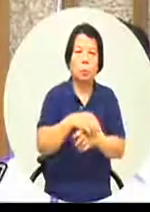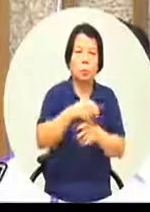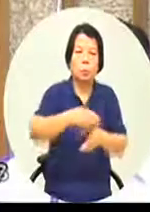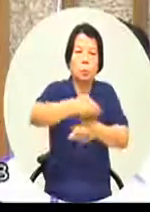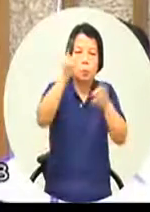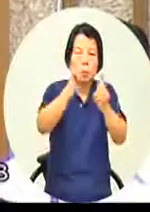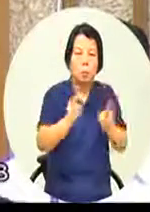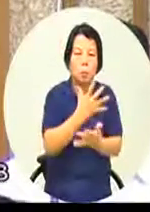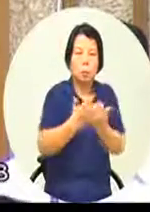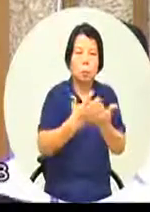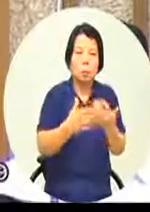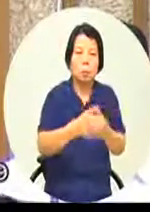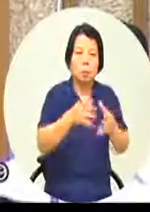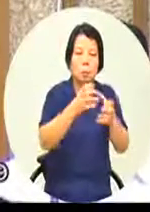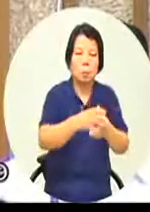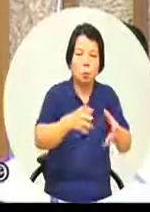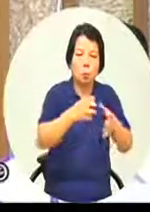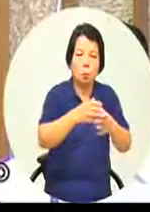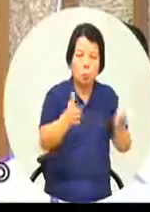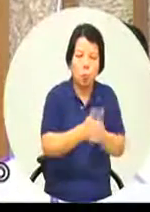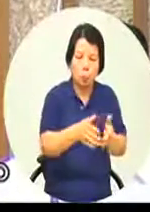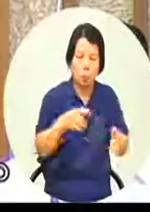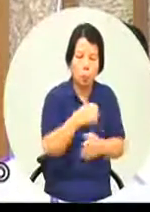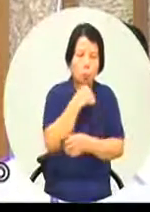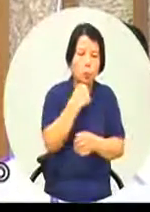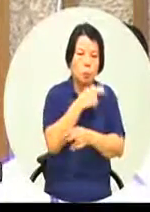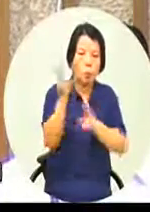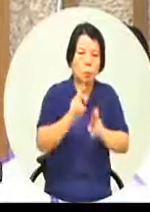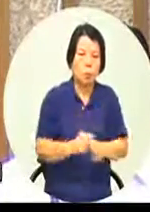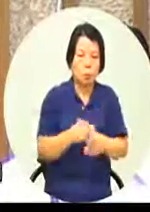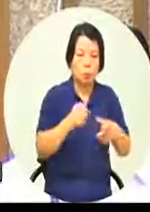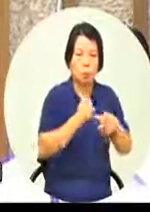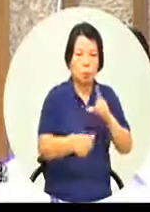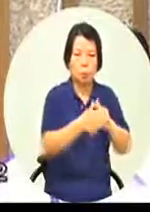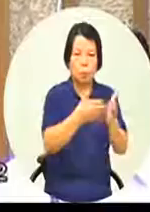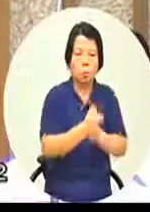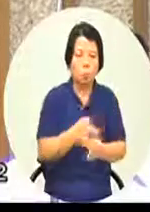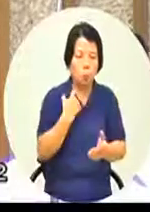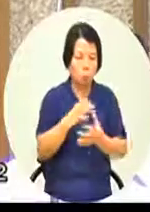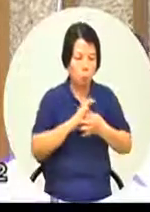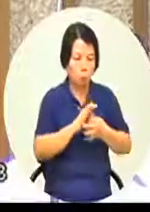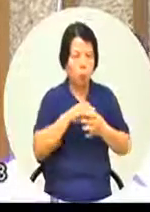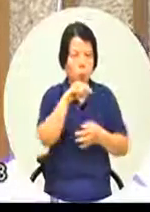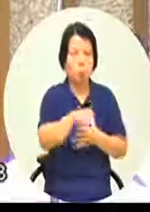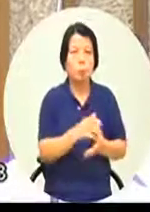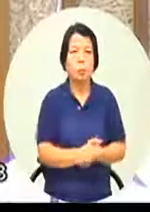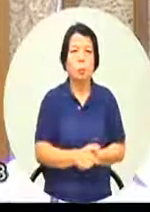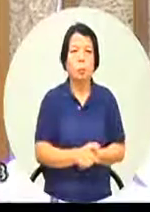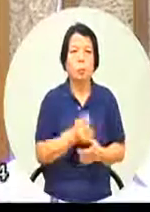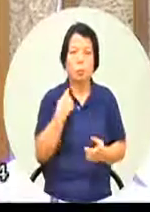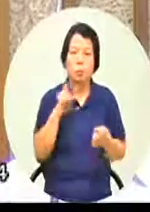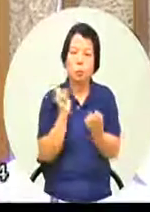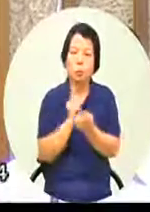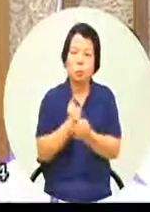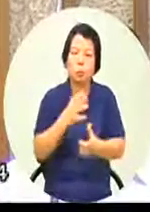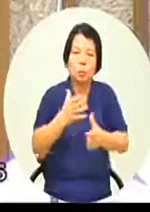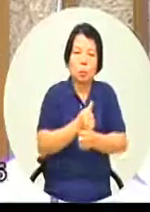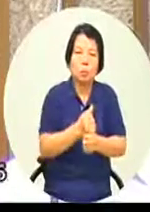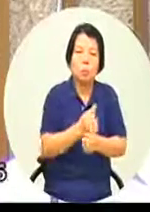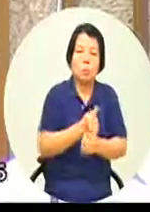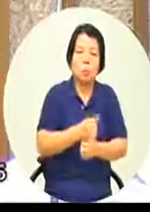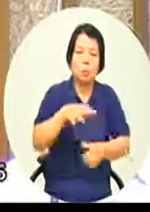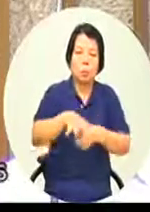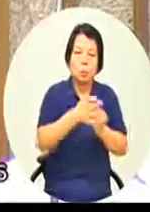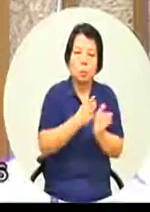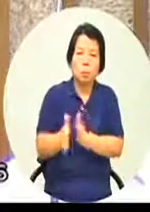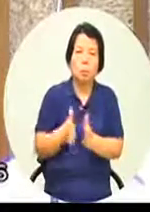置，是不是这个可能都是需要台电来持续来关注这样的一个事情。那一天我也当面跟台电的那个钟总经理这一边其